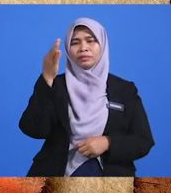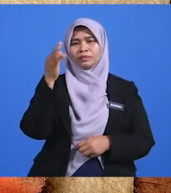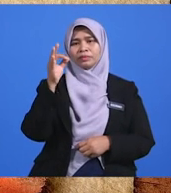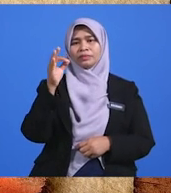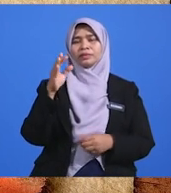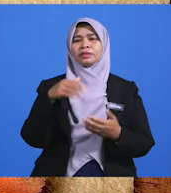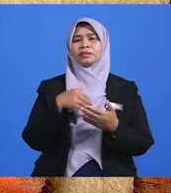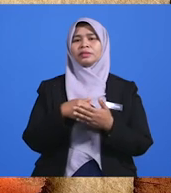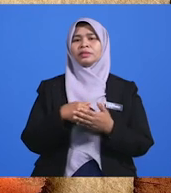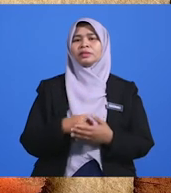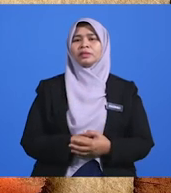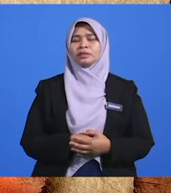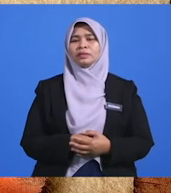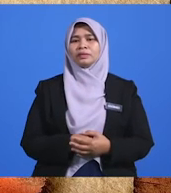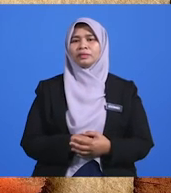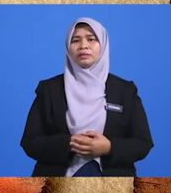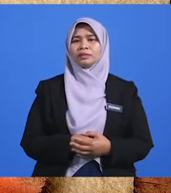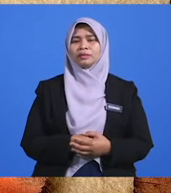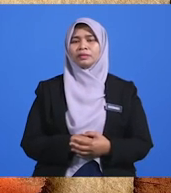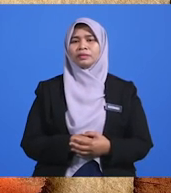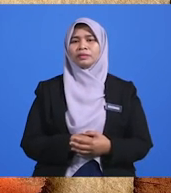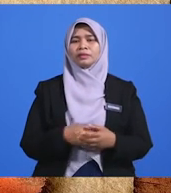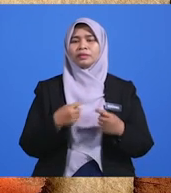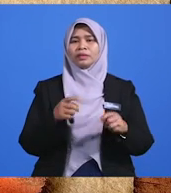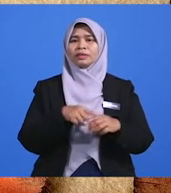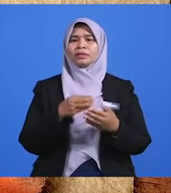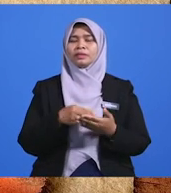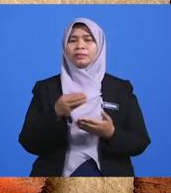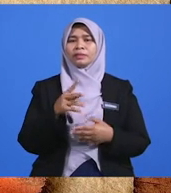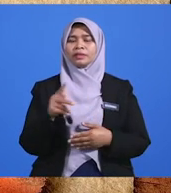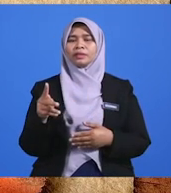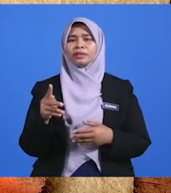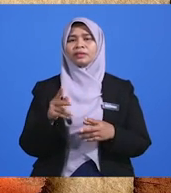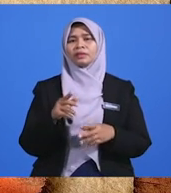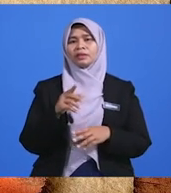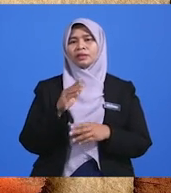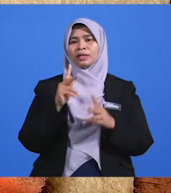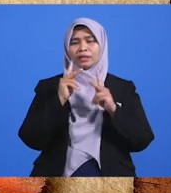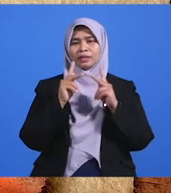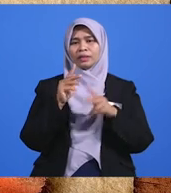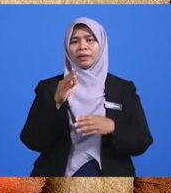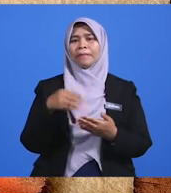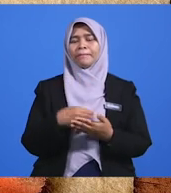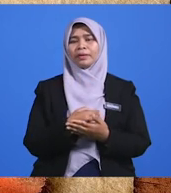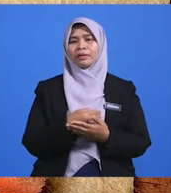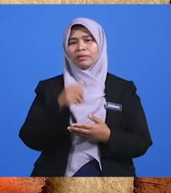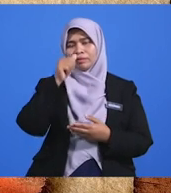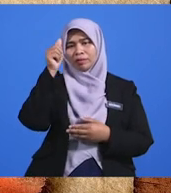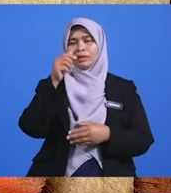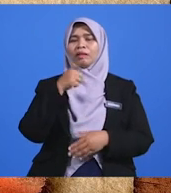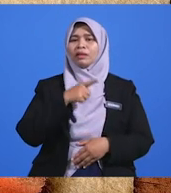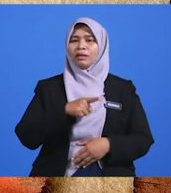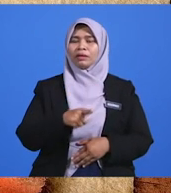ini kemudiannya telah diberikan seni kata baru dan dinamakan Allah Lanjutkan Usia